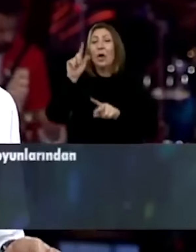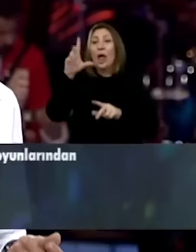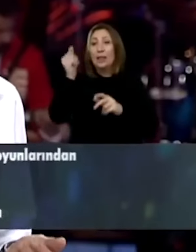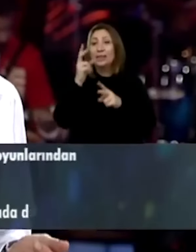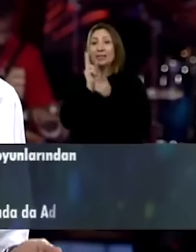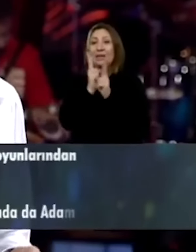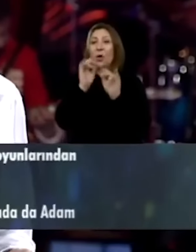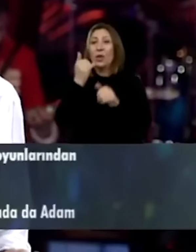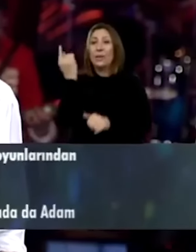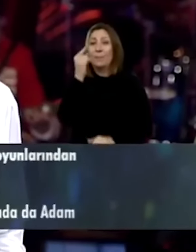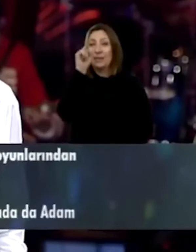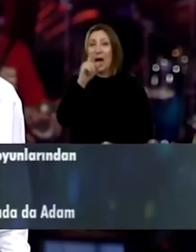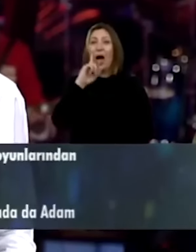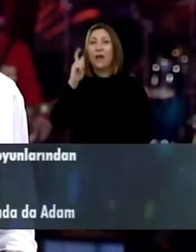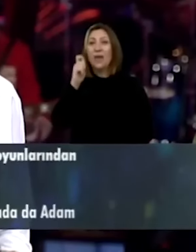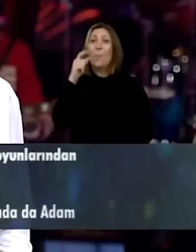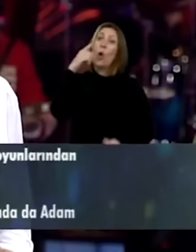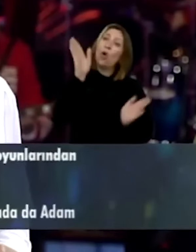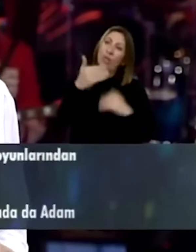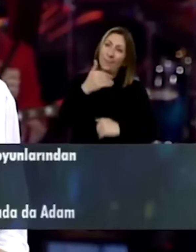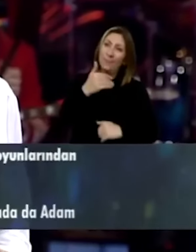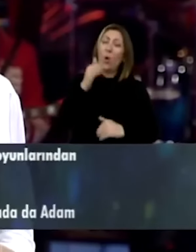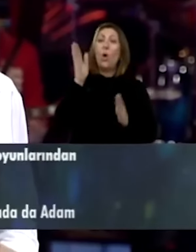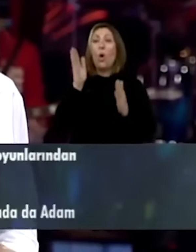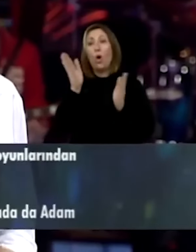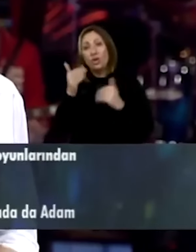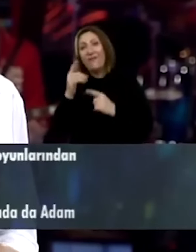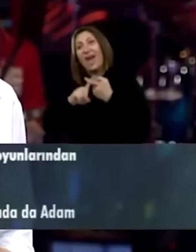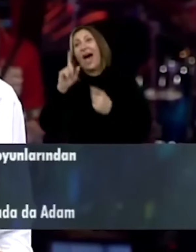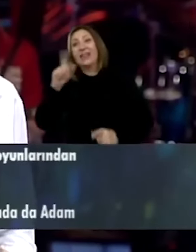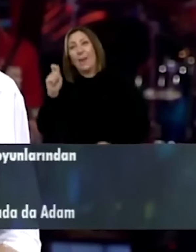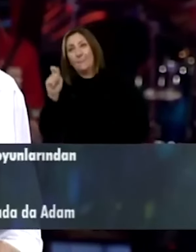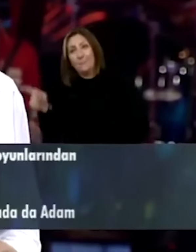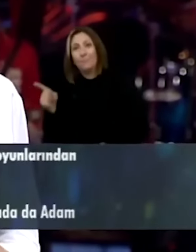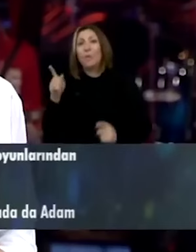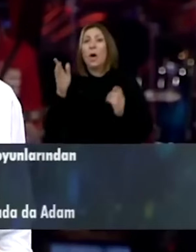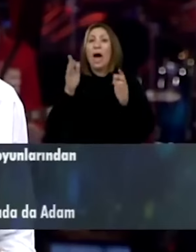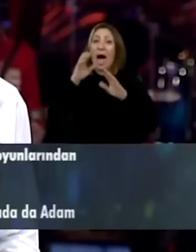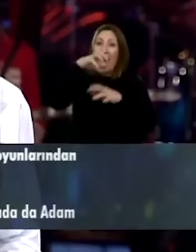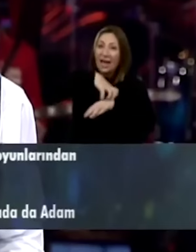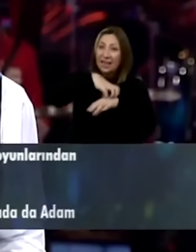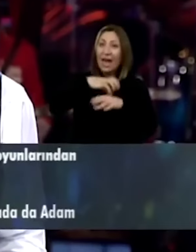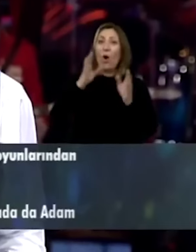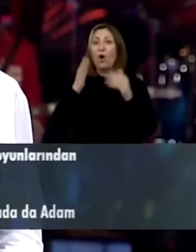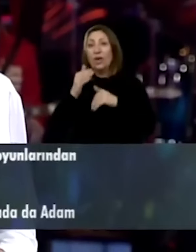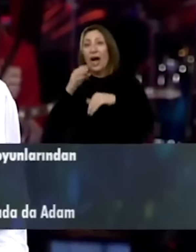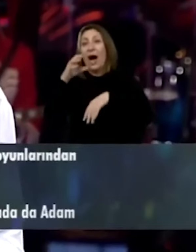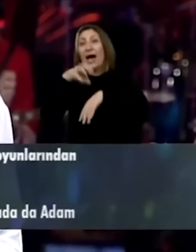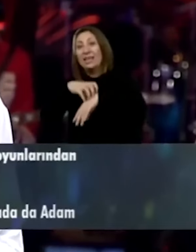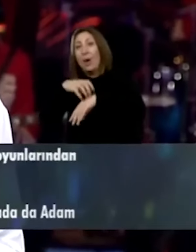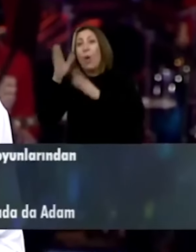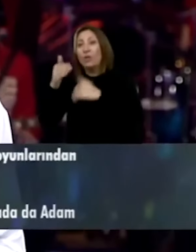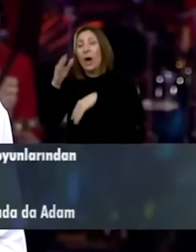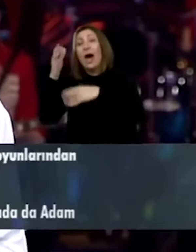tiyatro oyunlarından biridir? Adam ve Odam, Oda ve Adam, Ada ve Odam, Adada Oda, Odada da